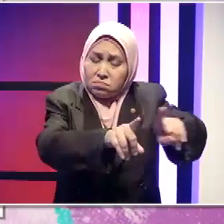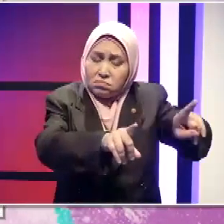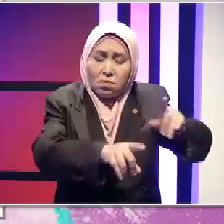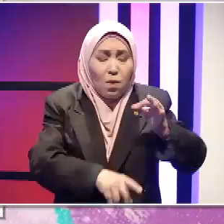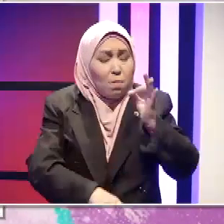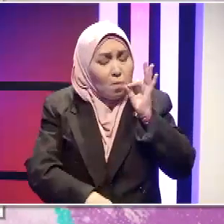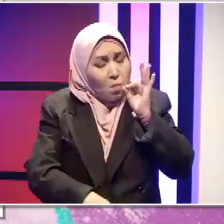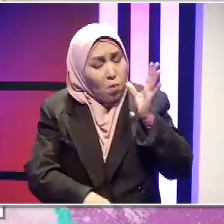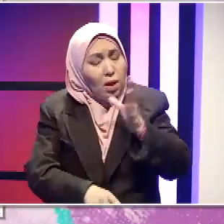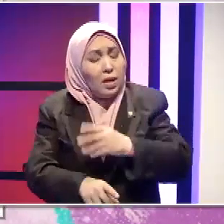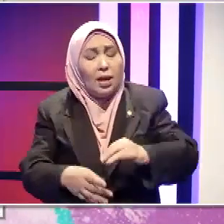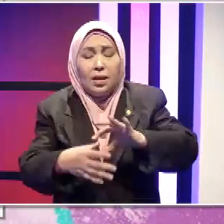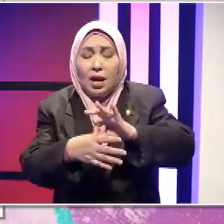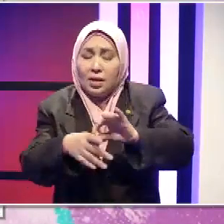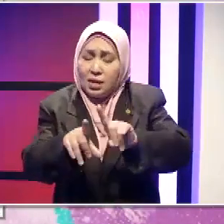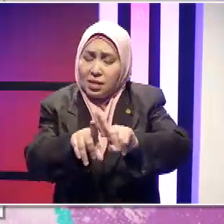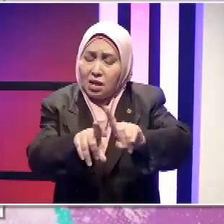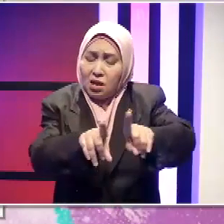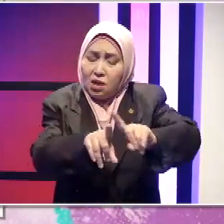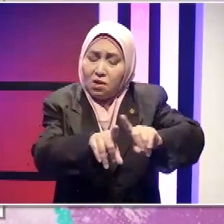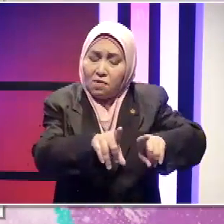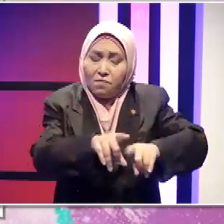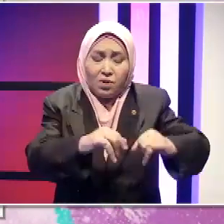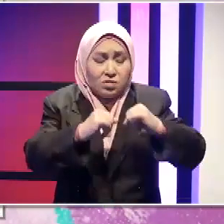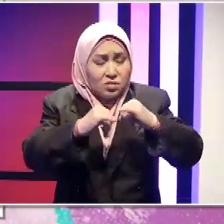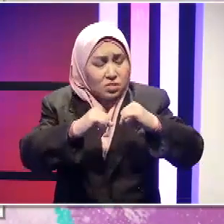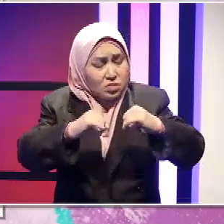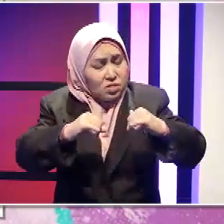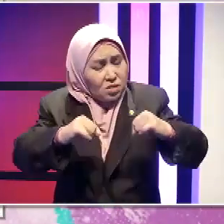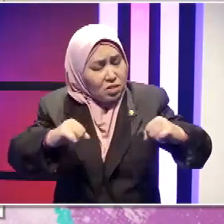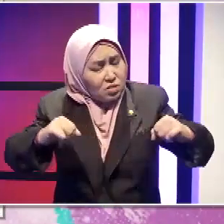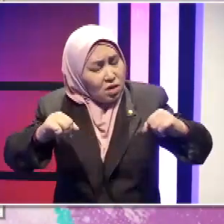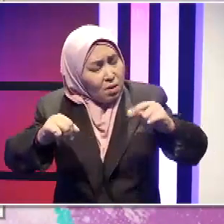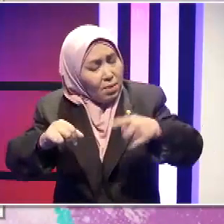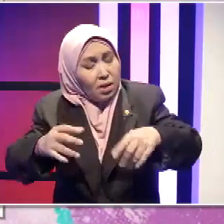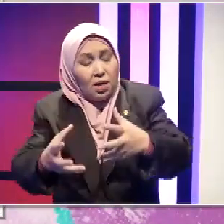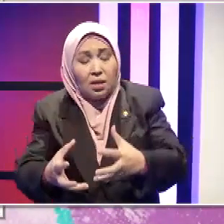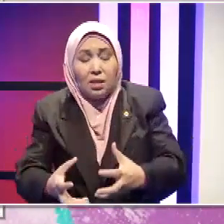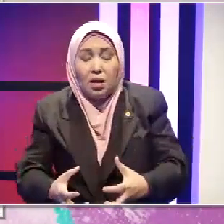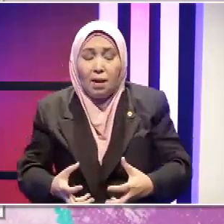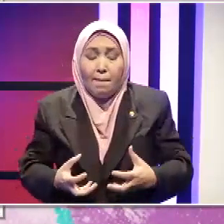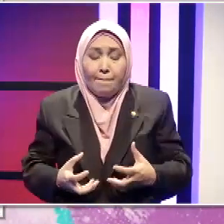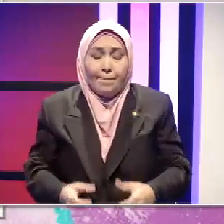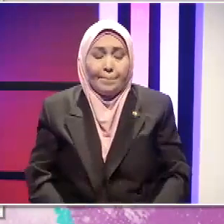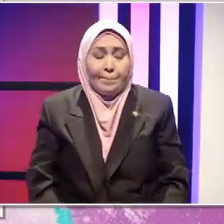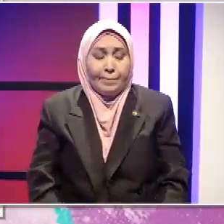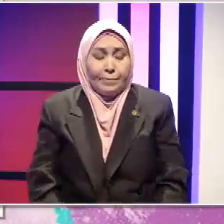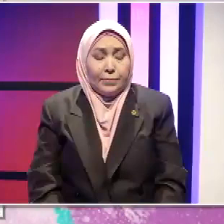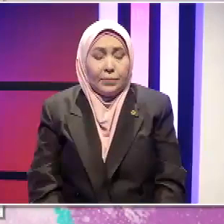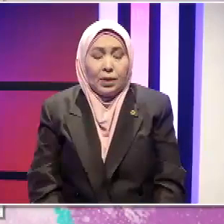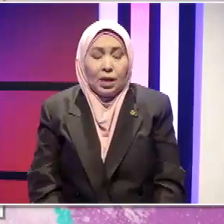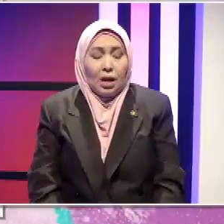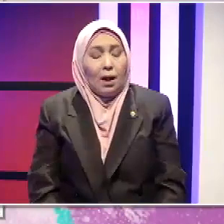meme-meme Maya Syaikh uh uh Oh